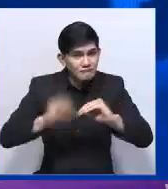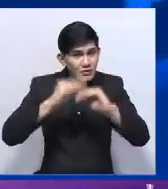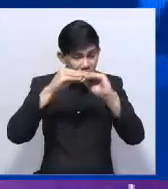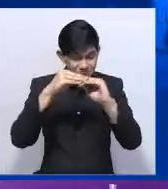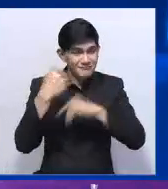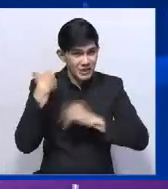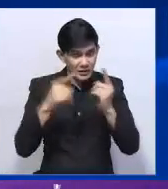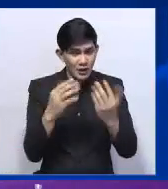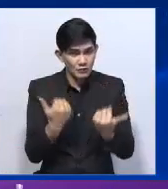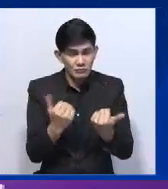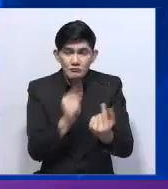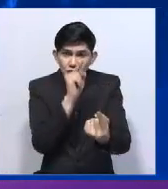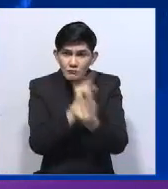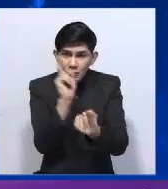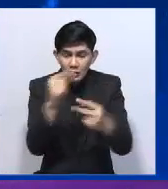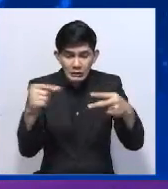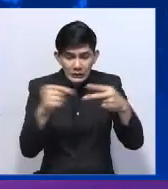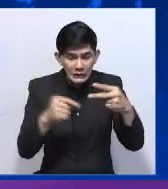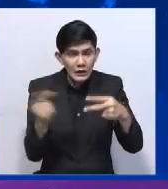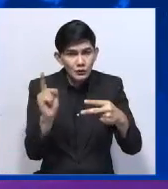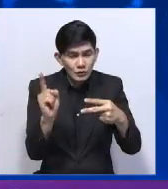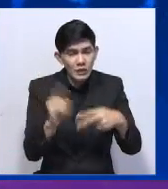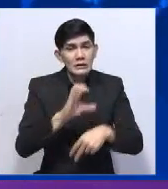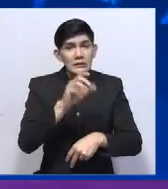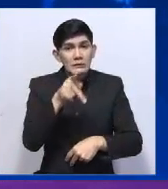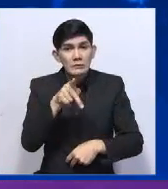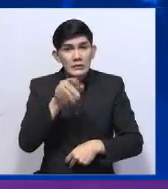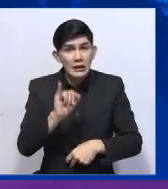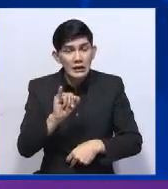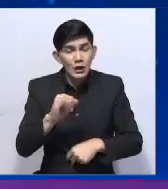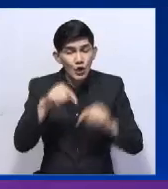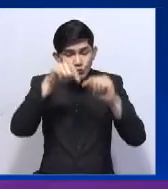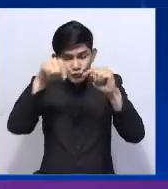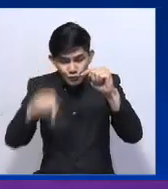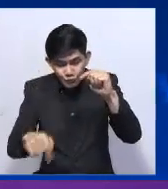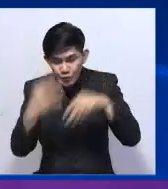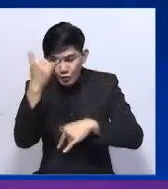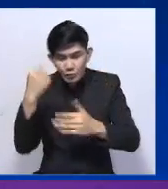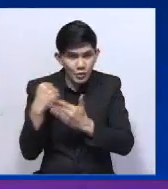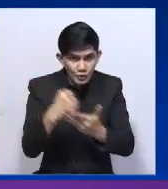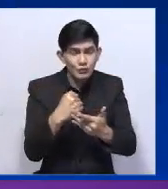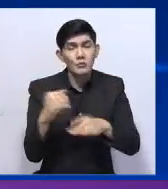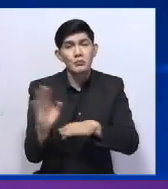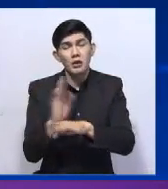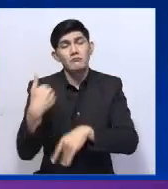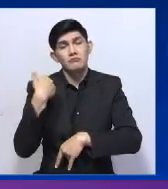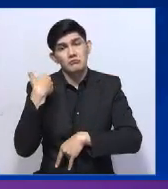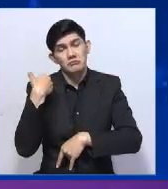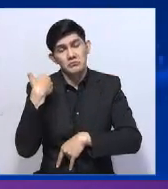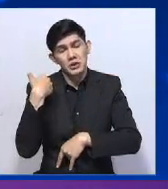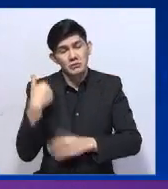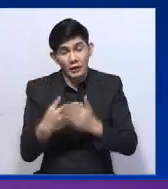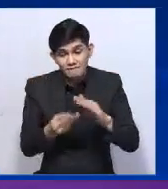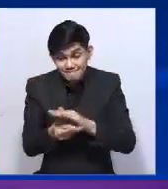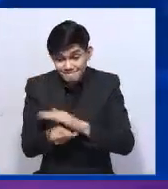นแต่กลับพบว่ามีคะแนนที่ทำให้ดัชนี CPI ลดลงในด้านการอำนวยความสะดวกทางธุรกิจการให้สินบ